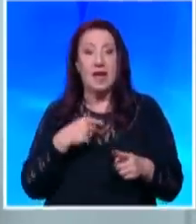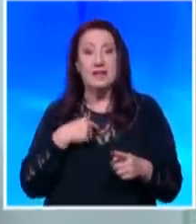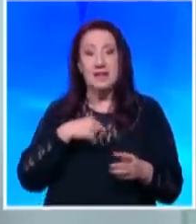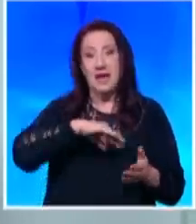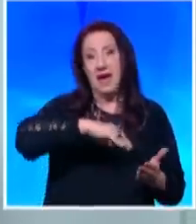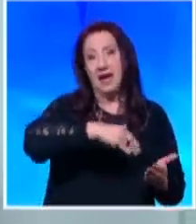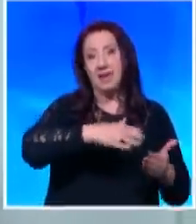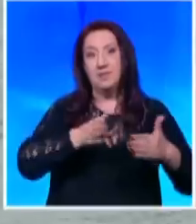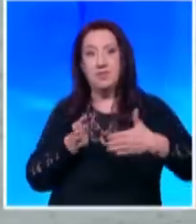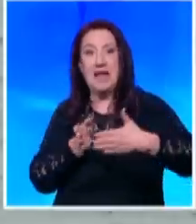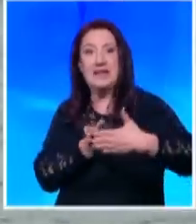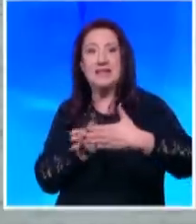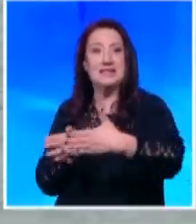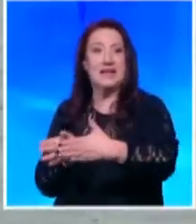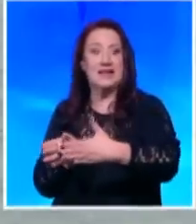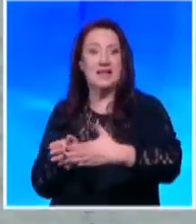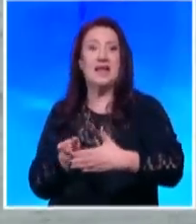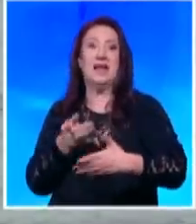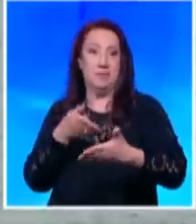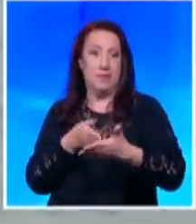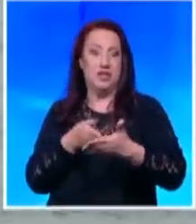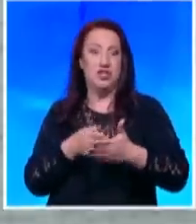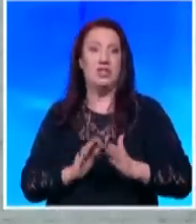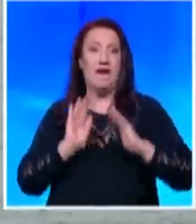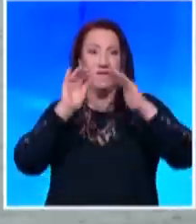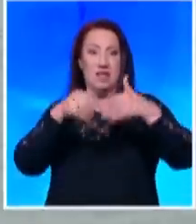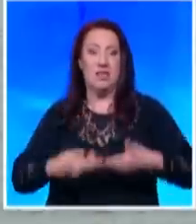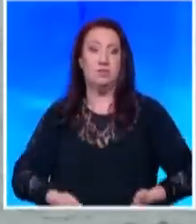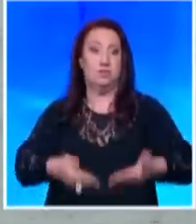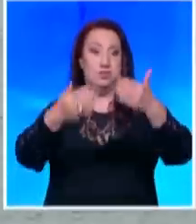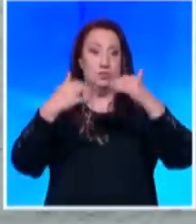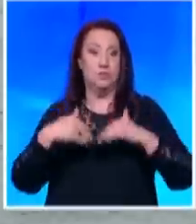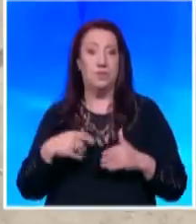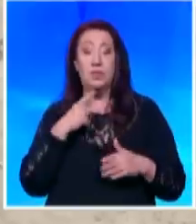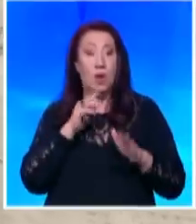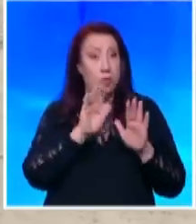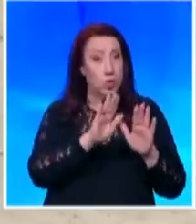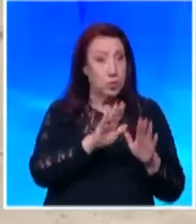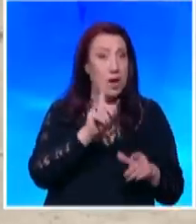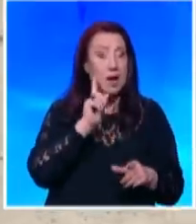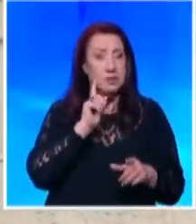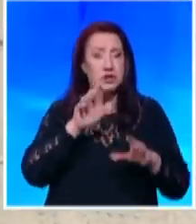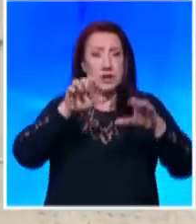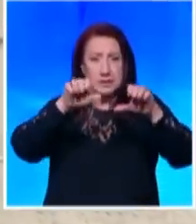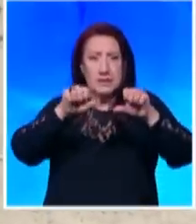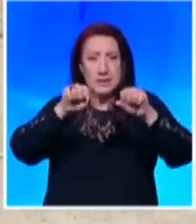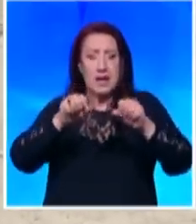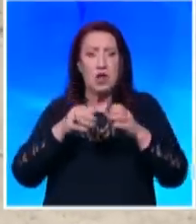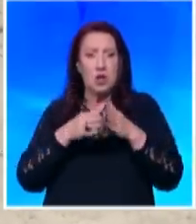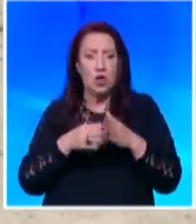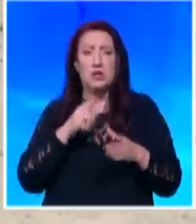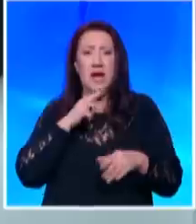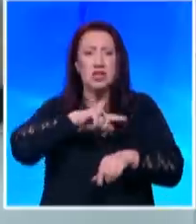я си мине. Помага на приятеля се и успява да се хванат за лодката. Остават часове във водата, викайки